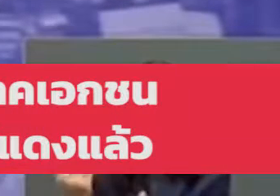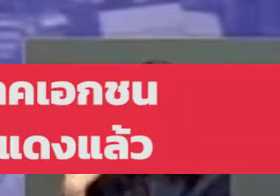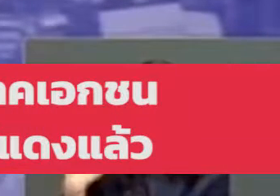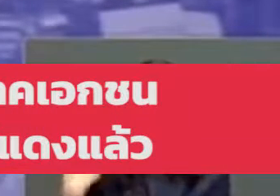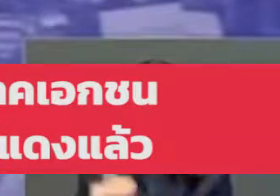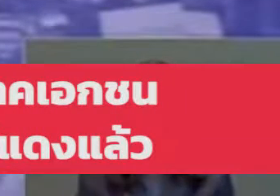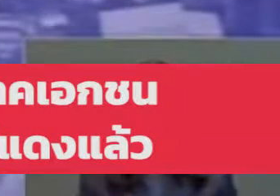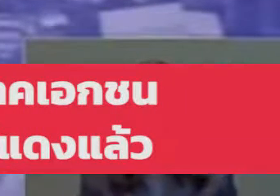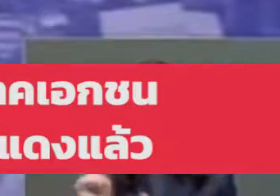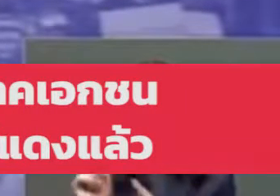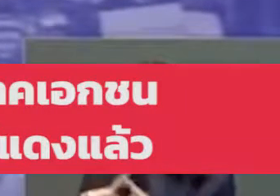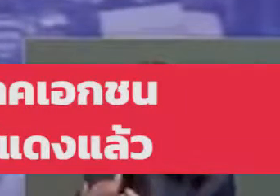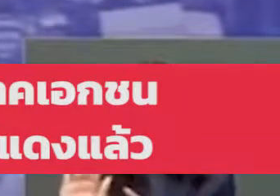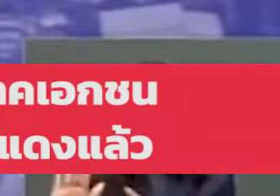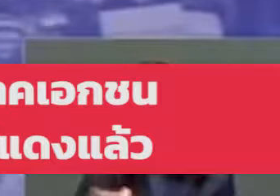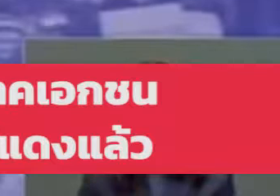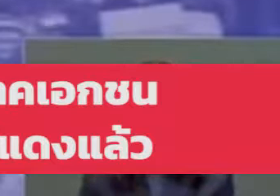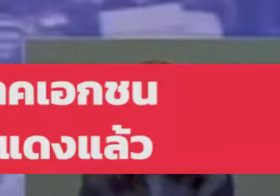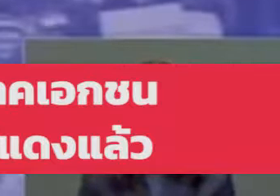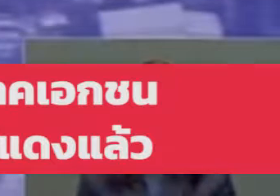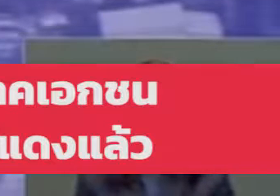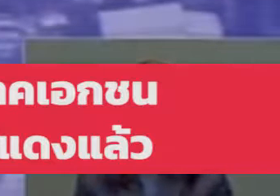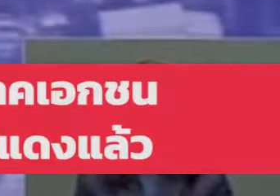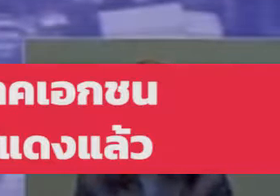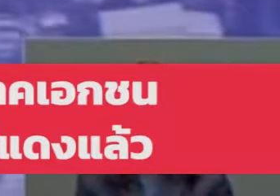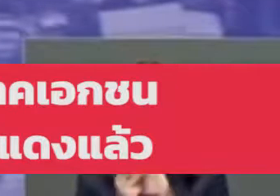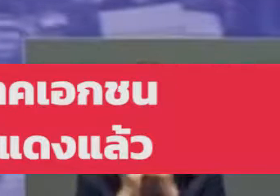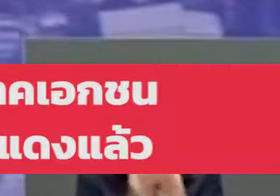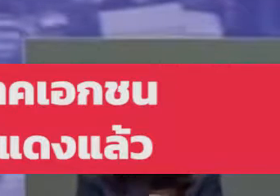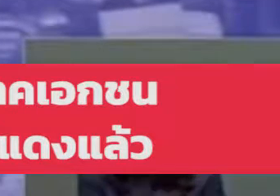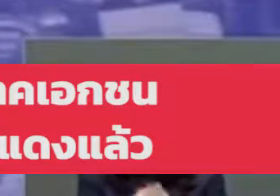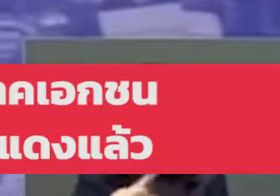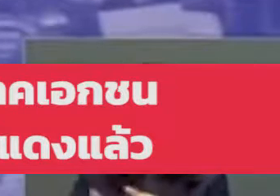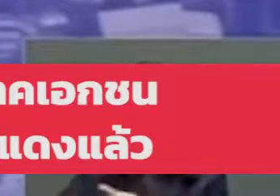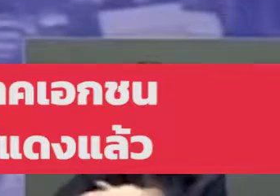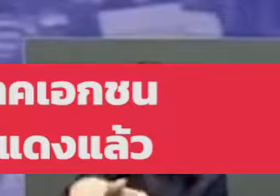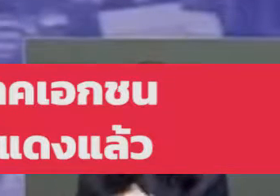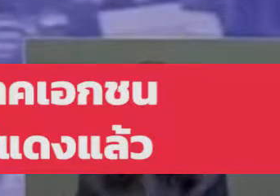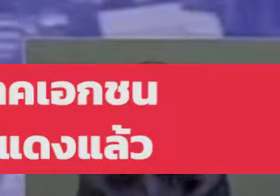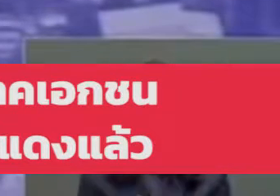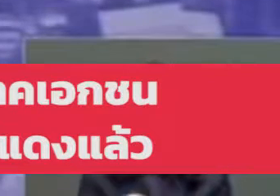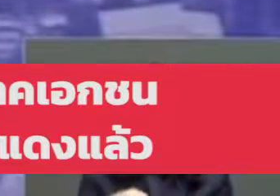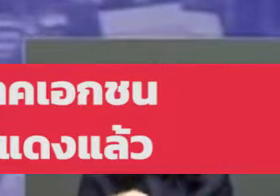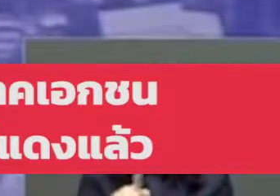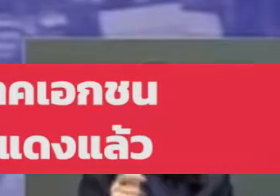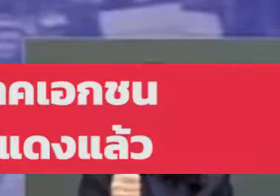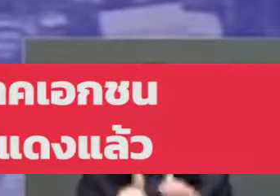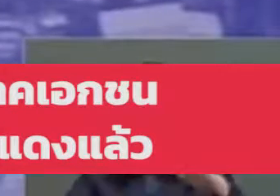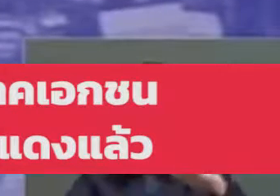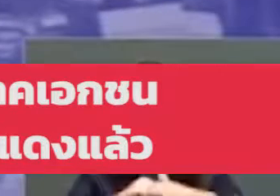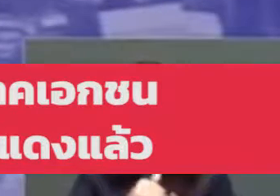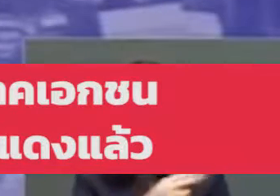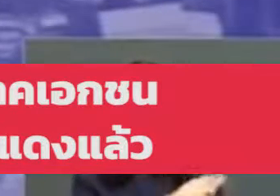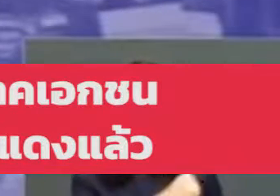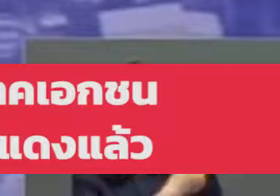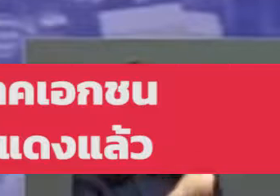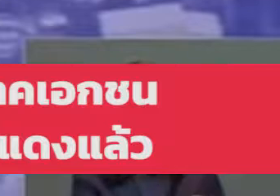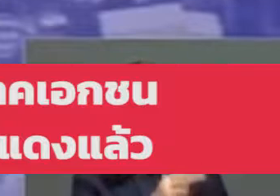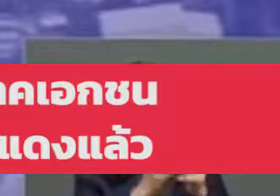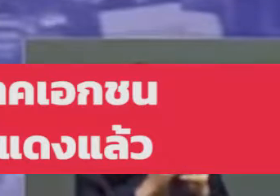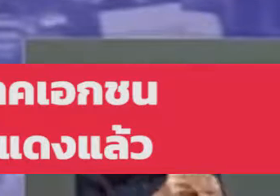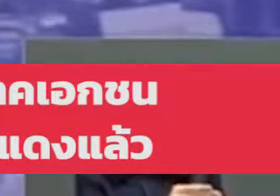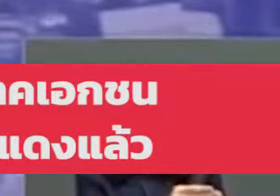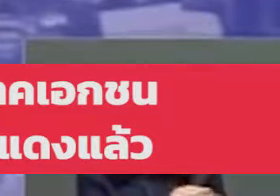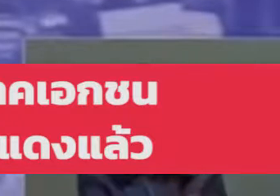13:03 น.สบคแถลงป่วยใหม่ 3,174 รายรวมสะสม 228,539 รายเสียชีวิต51ราย